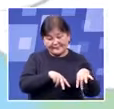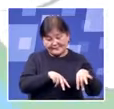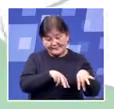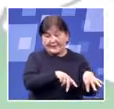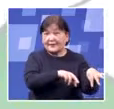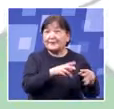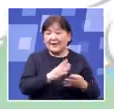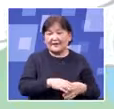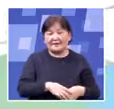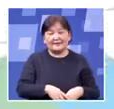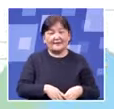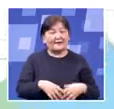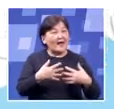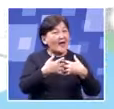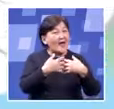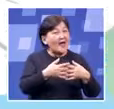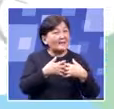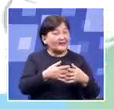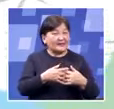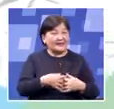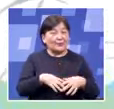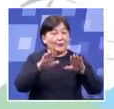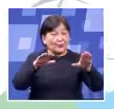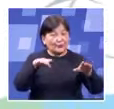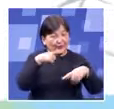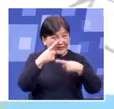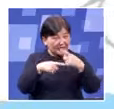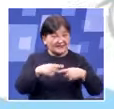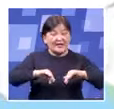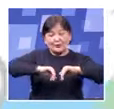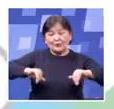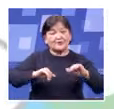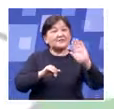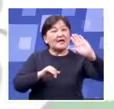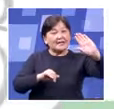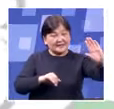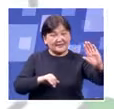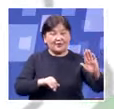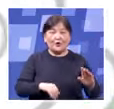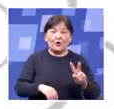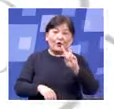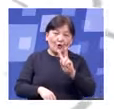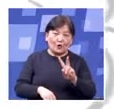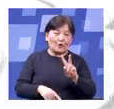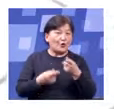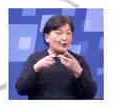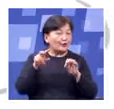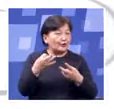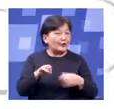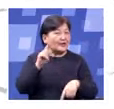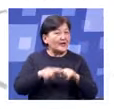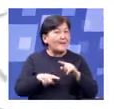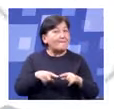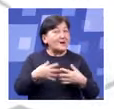багш нь амттын хүүхдүүдийн хайснаар туснаа авчлаа. Хоёр хөлтэй ямар амтан